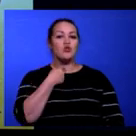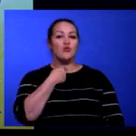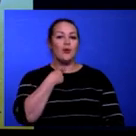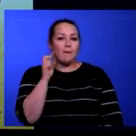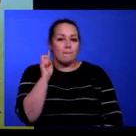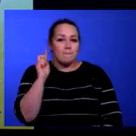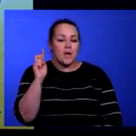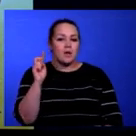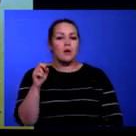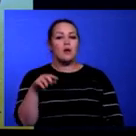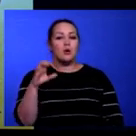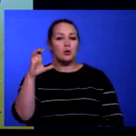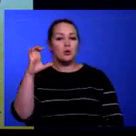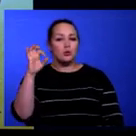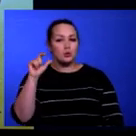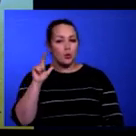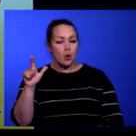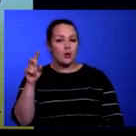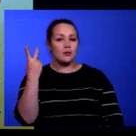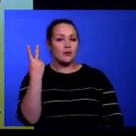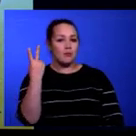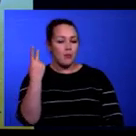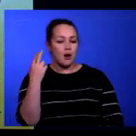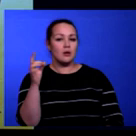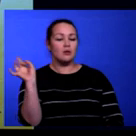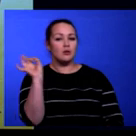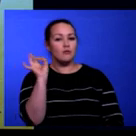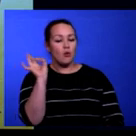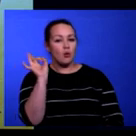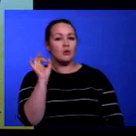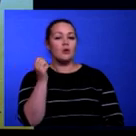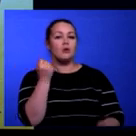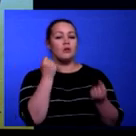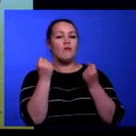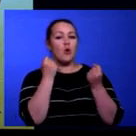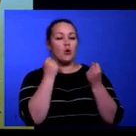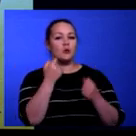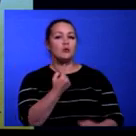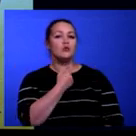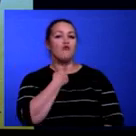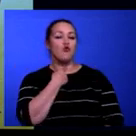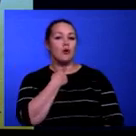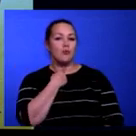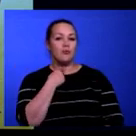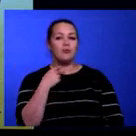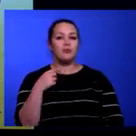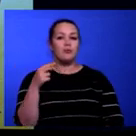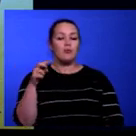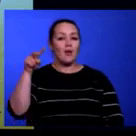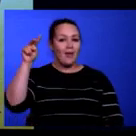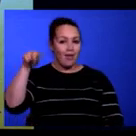парный звонки твердый звук буква л